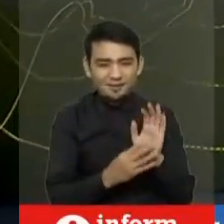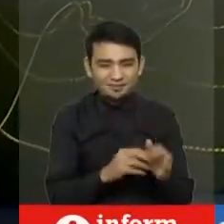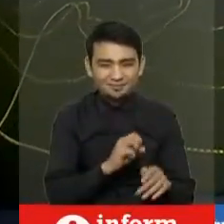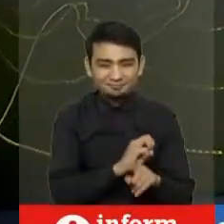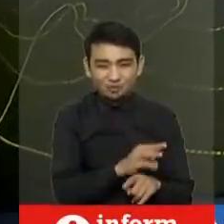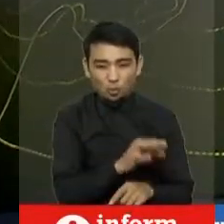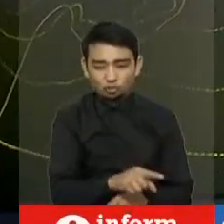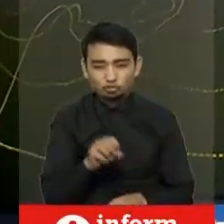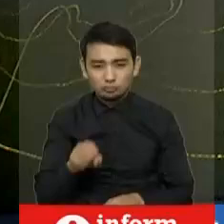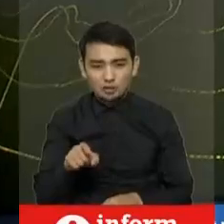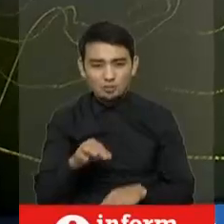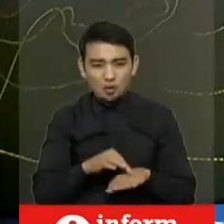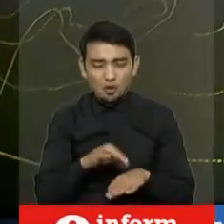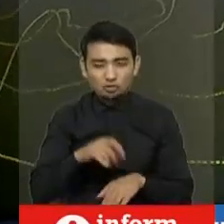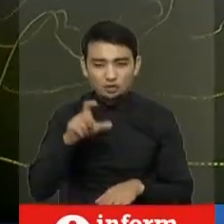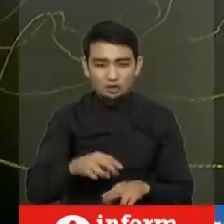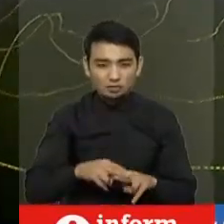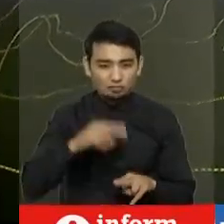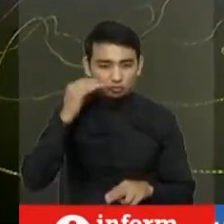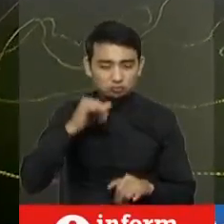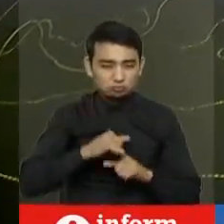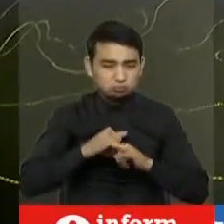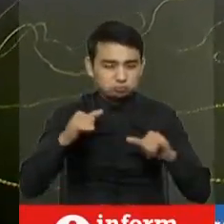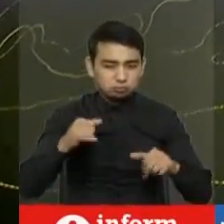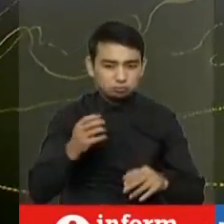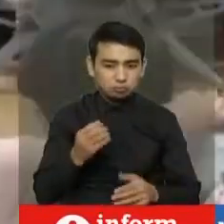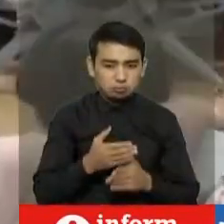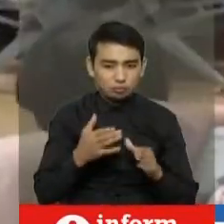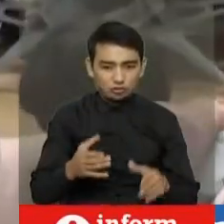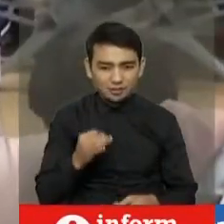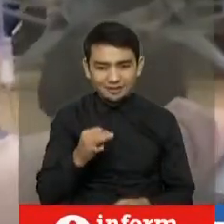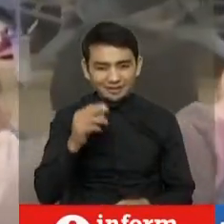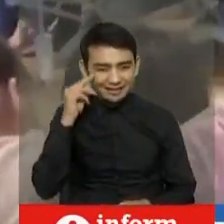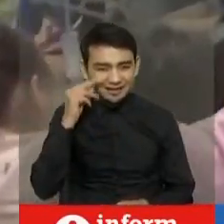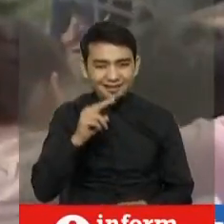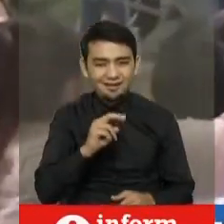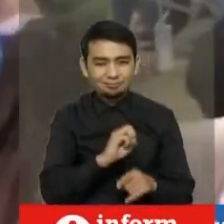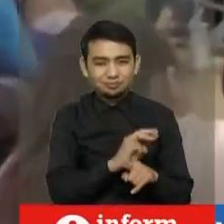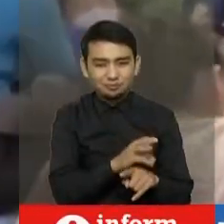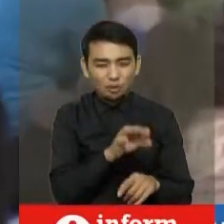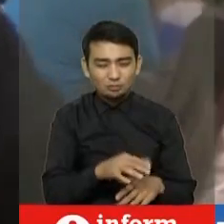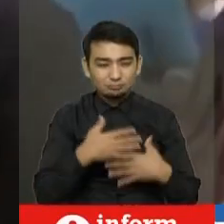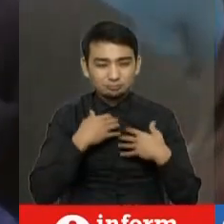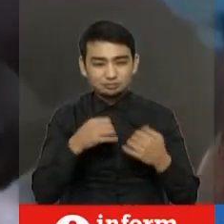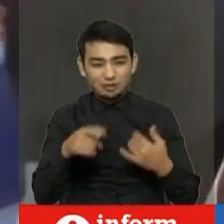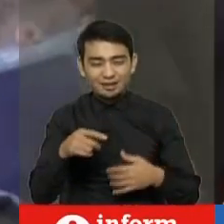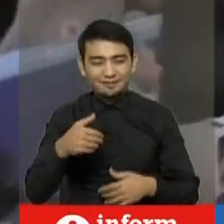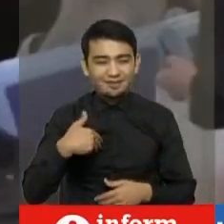салыстырғанда ауруға шалдыққан науқастардың саны күрт артқан. Қытайлық ғалымдар коронавирустан айыққан адамдардың